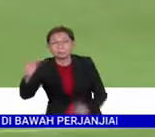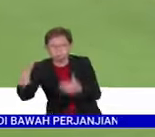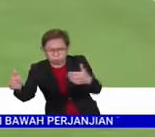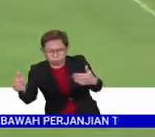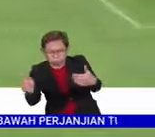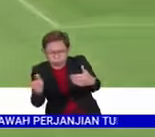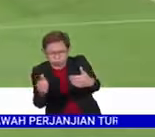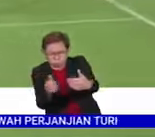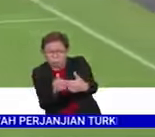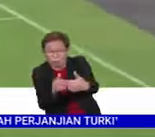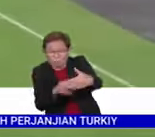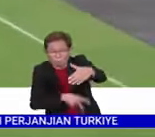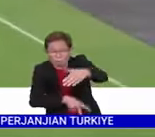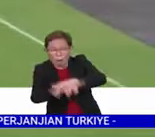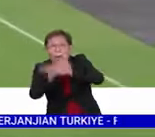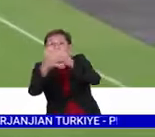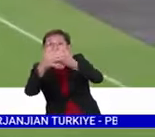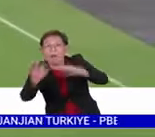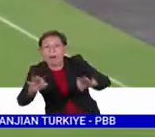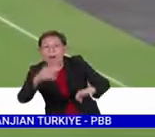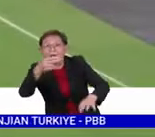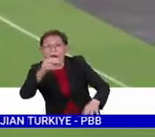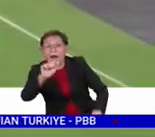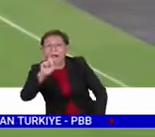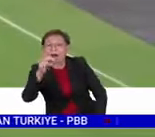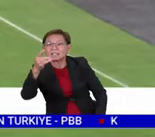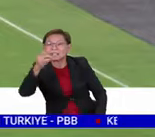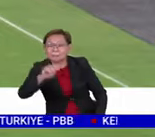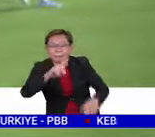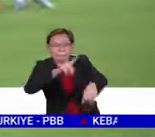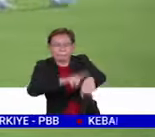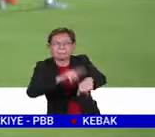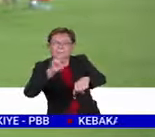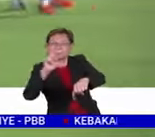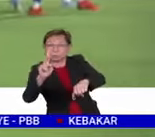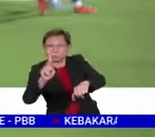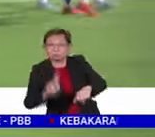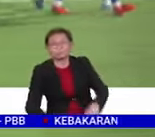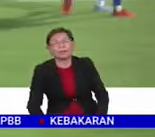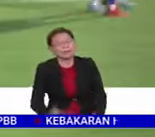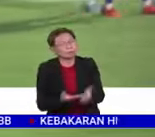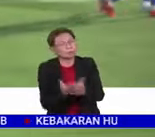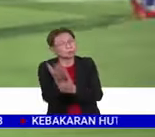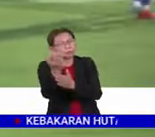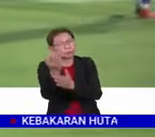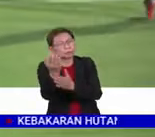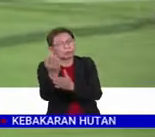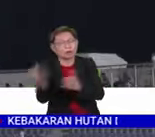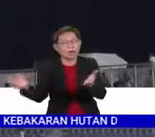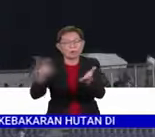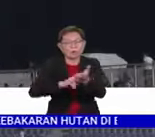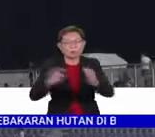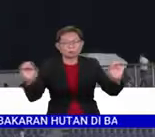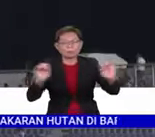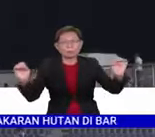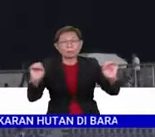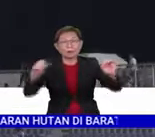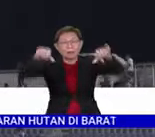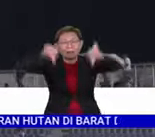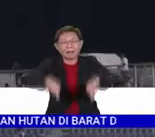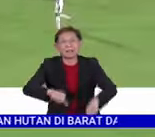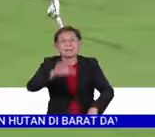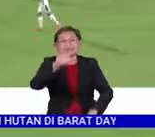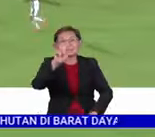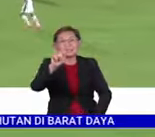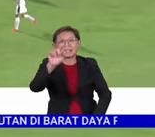merapatkan kedudukan hasil jaringan sepakan percuma Muhammad Hakimi Abdullah di babak kedua. Kekalahan itu sekaligus meleburkan rekod tanpa kalah TFC dalam